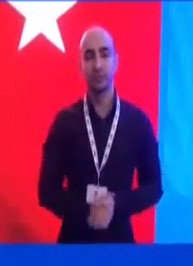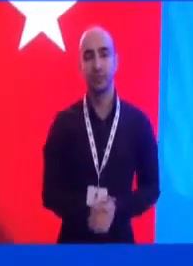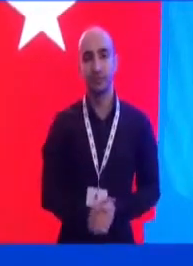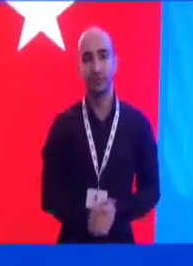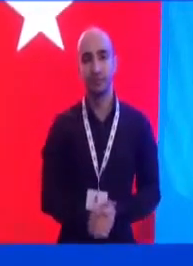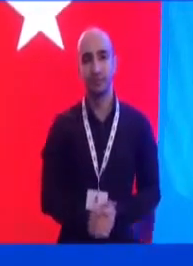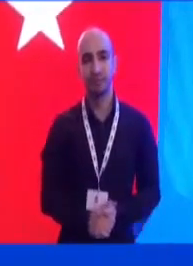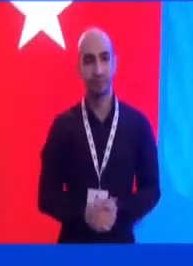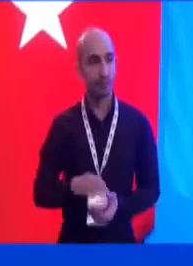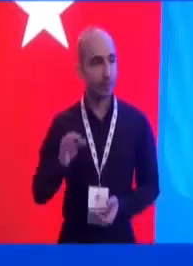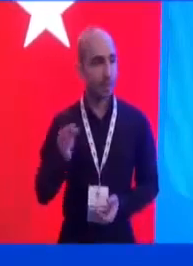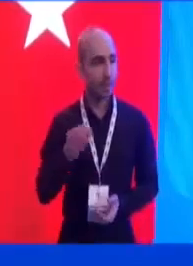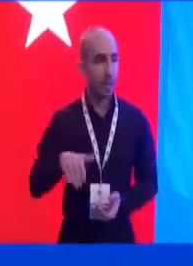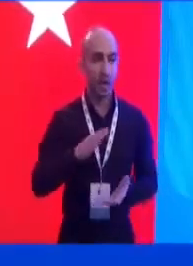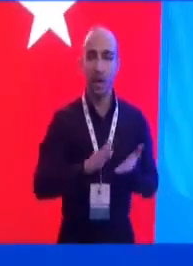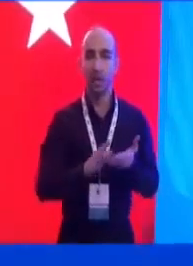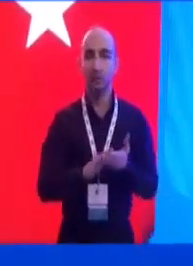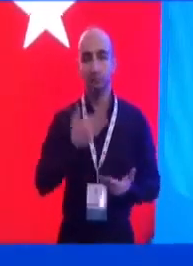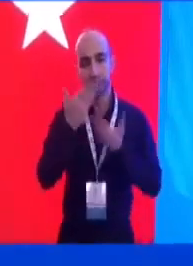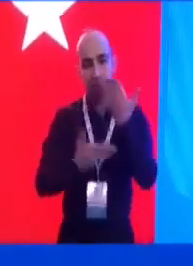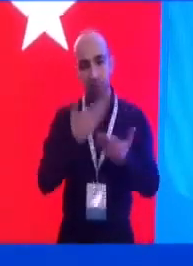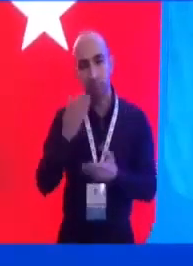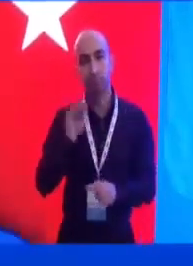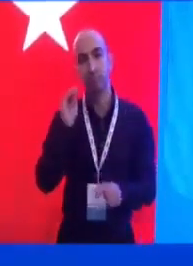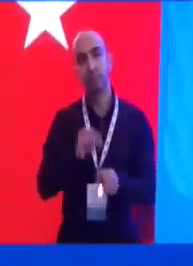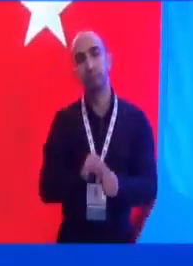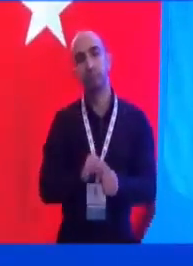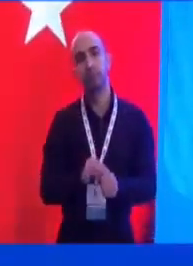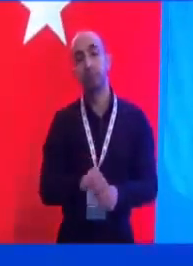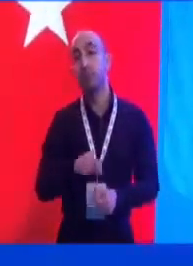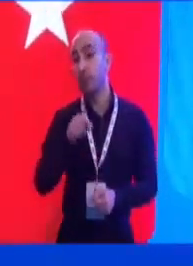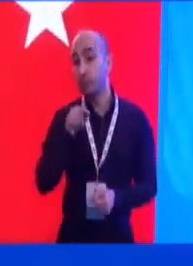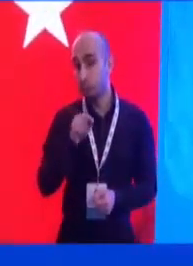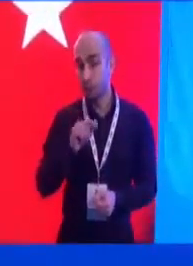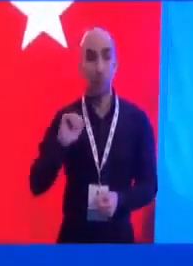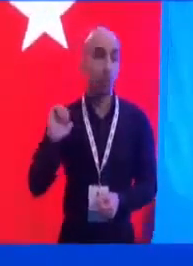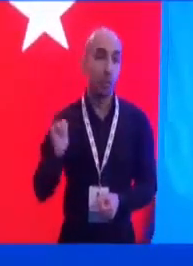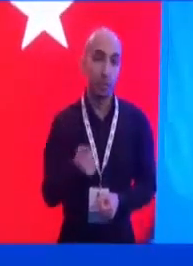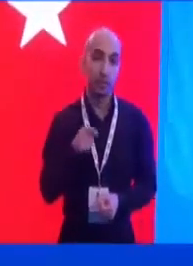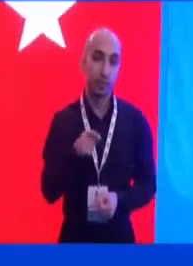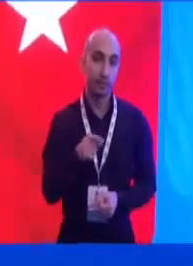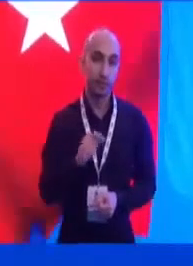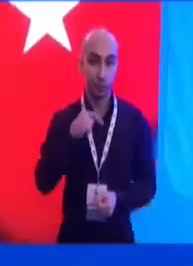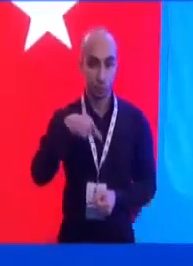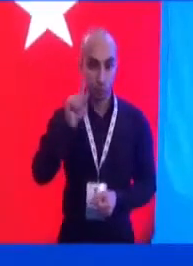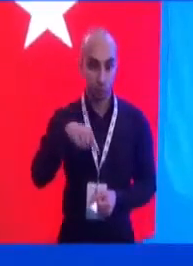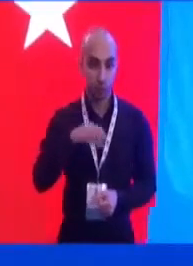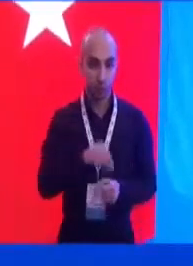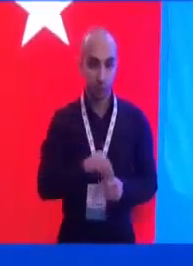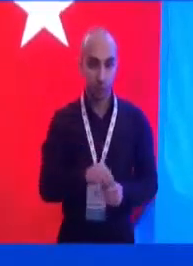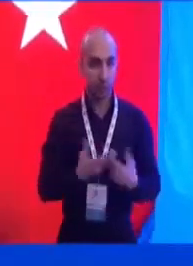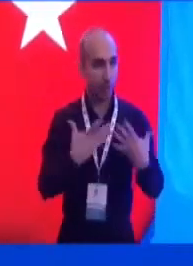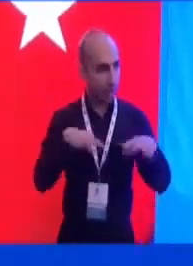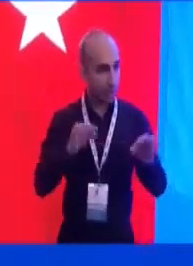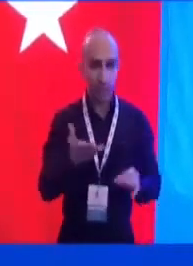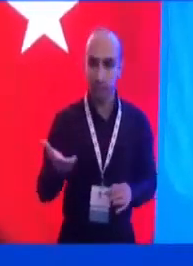Değerli arkadaşlarım, sözlerimin sonuna gelirken bu önemli günü